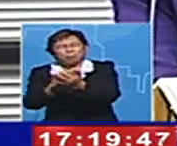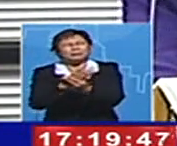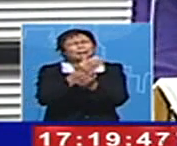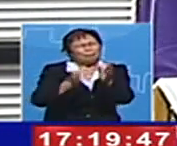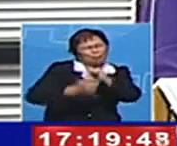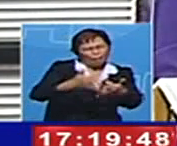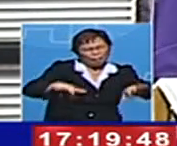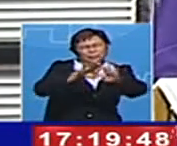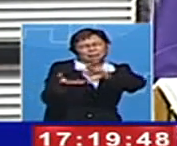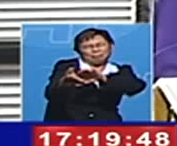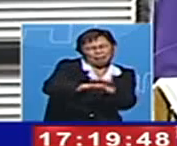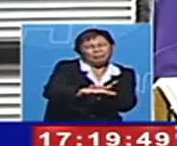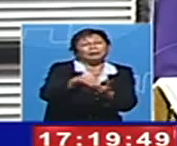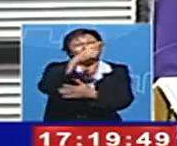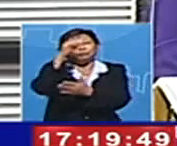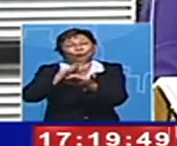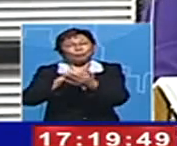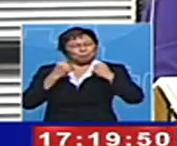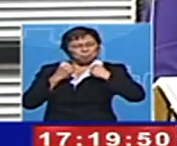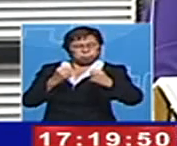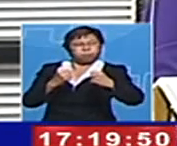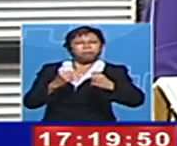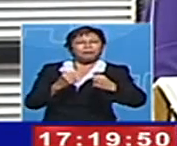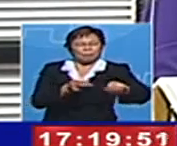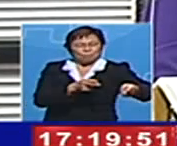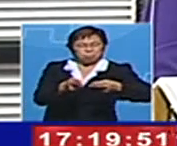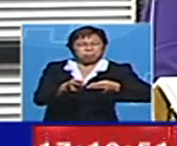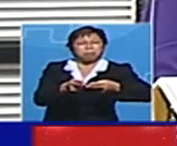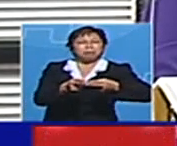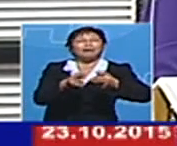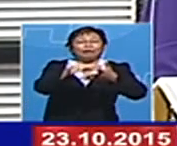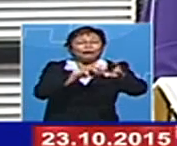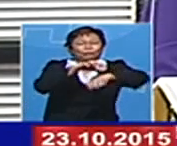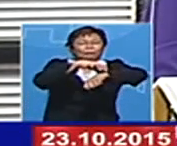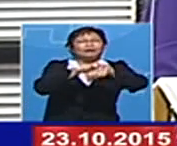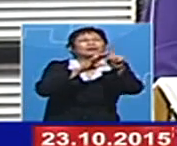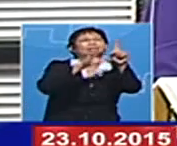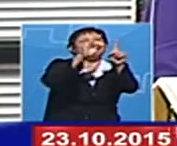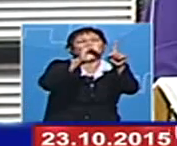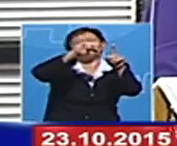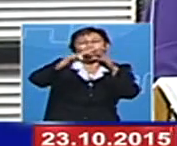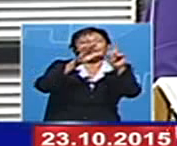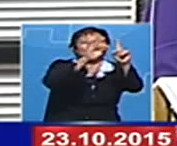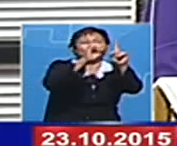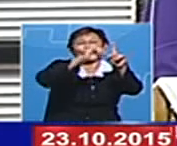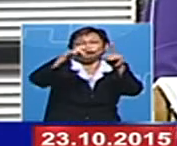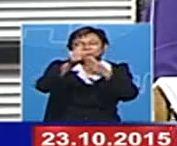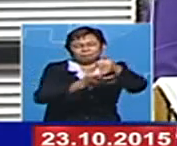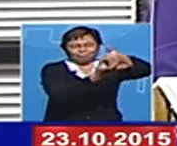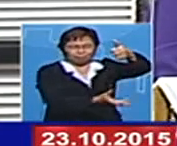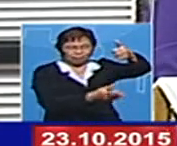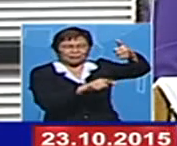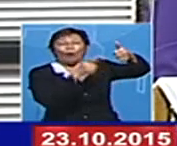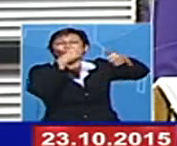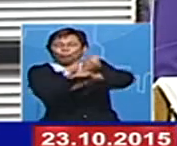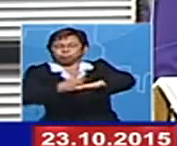nyawa dan anggota maka bagi memperkokoh pengurusan bencana alam r0 juta disediakan termasuk untuk